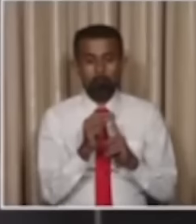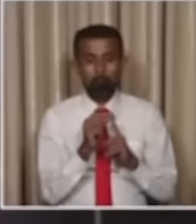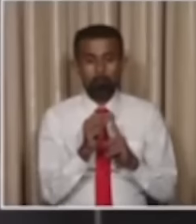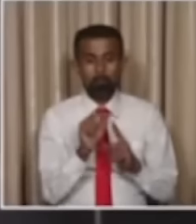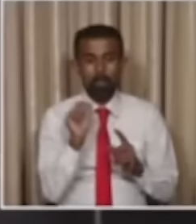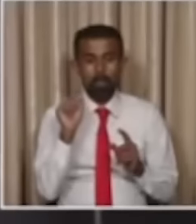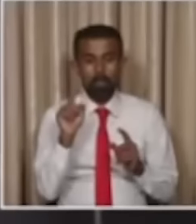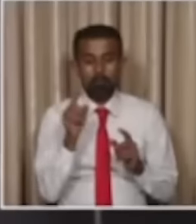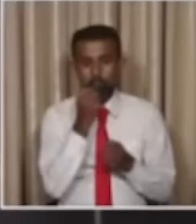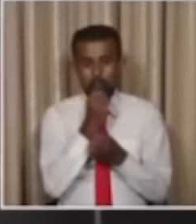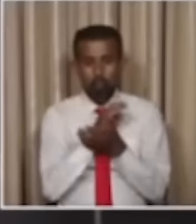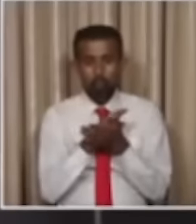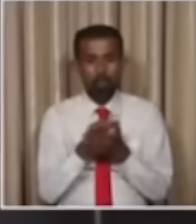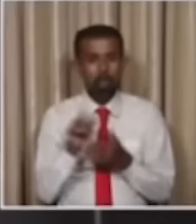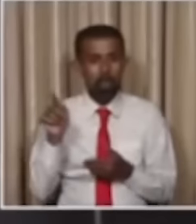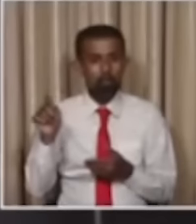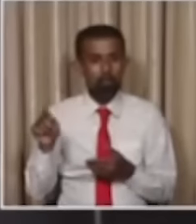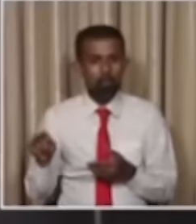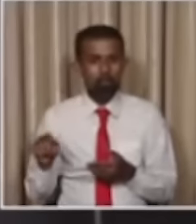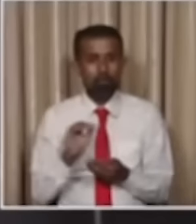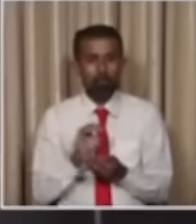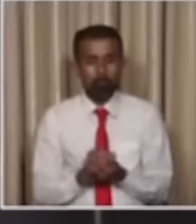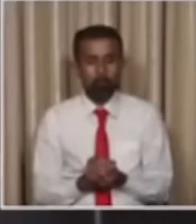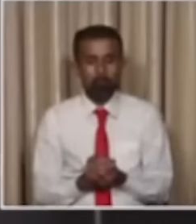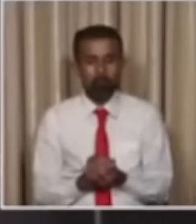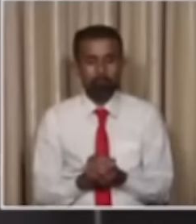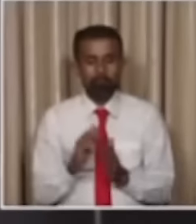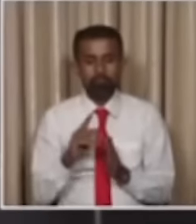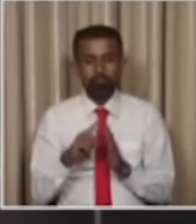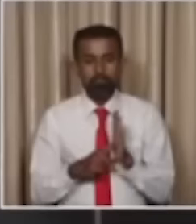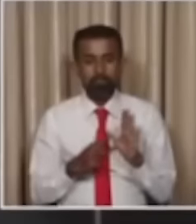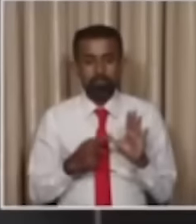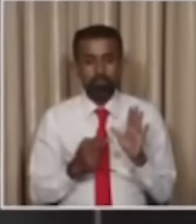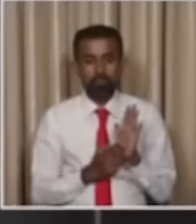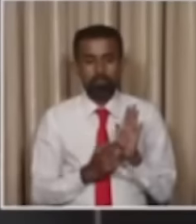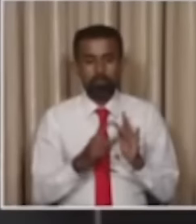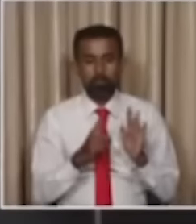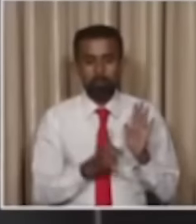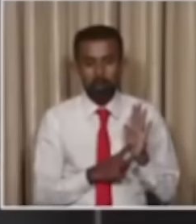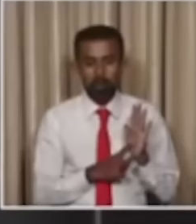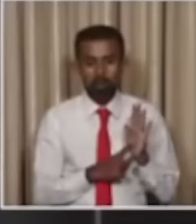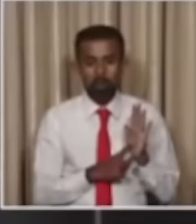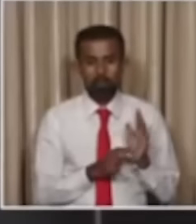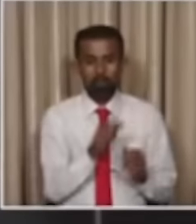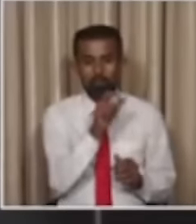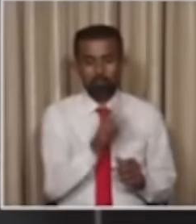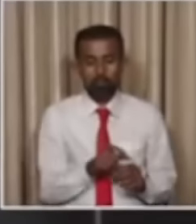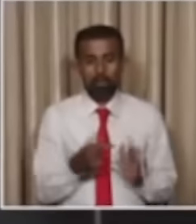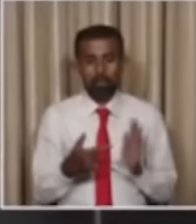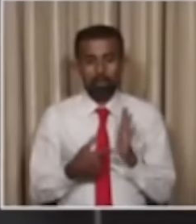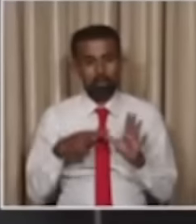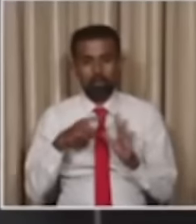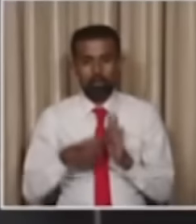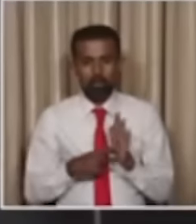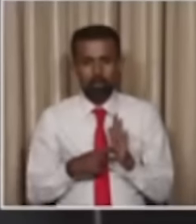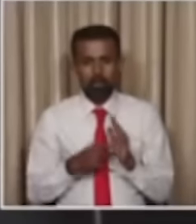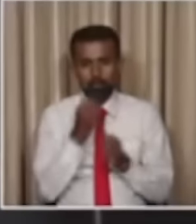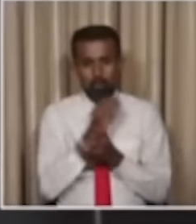හෝටල්වල කවුද ඉන්නේ කියලා. එතකොට ජමීල් මේ ටාජ් එකේ ඉන්නකොට